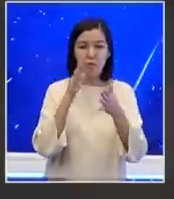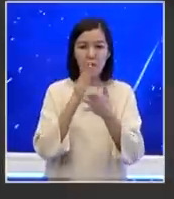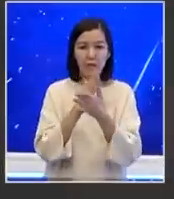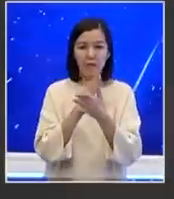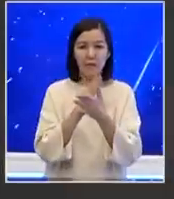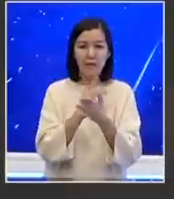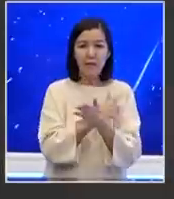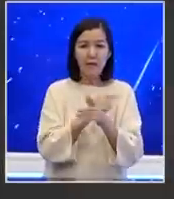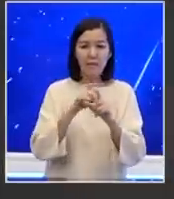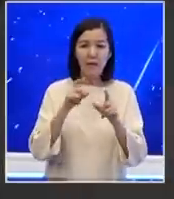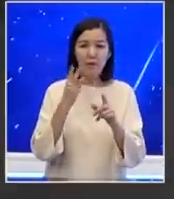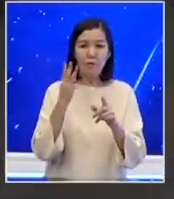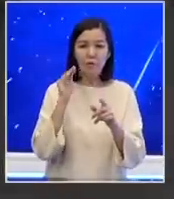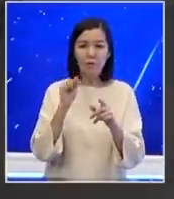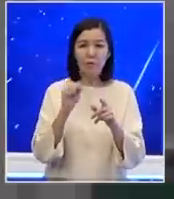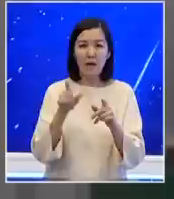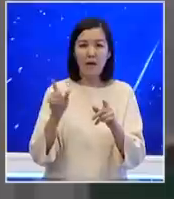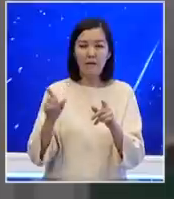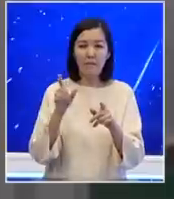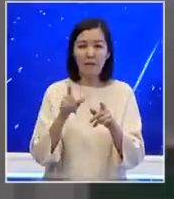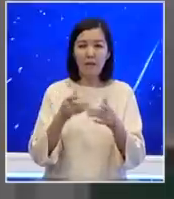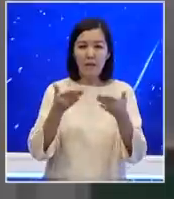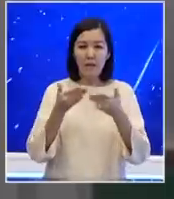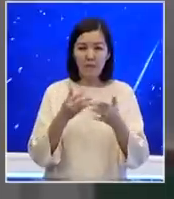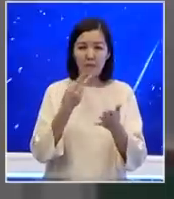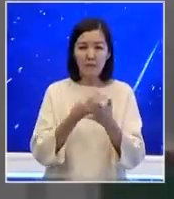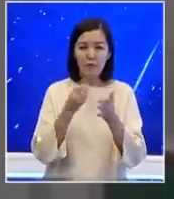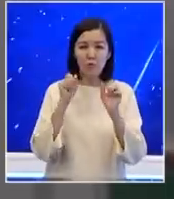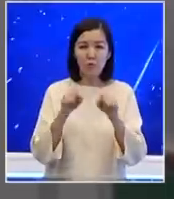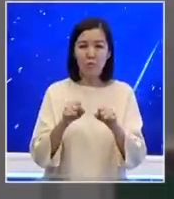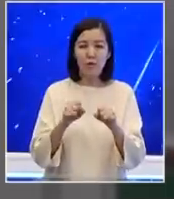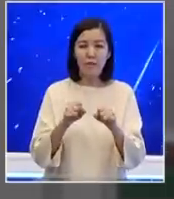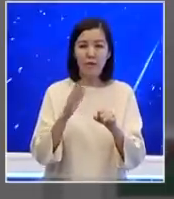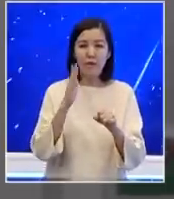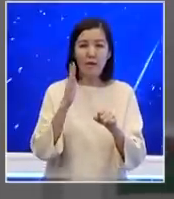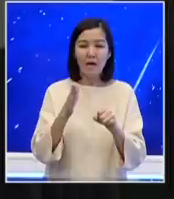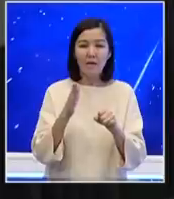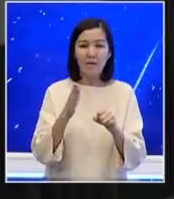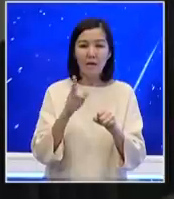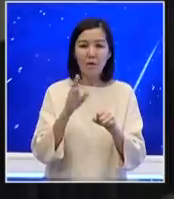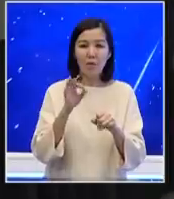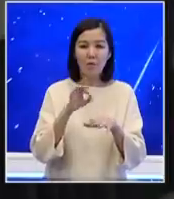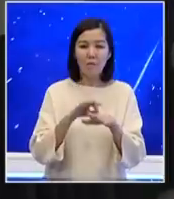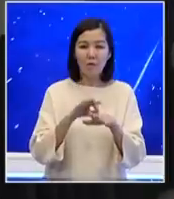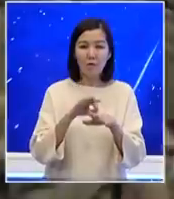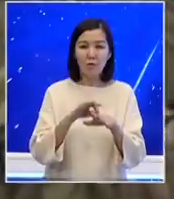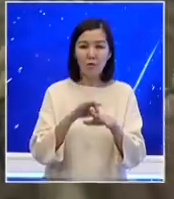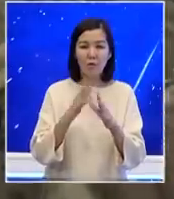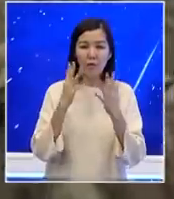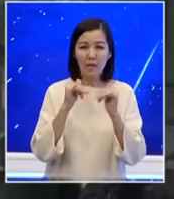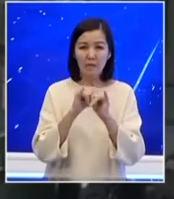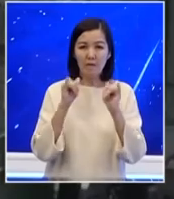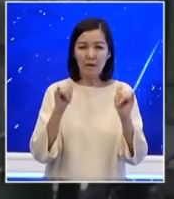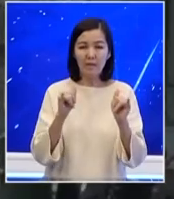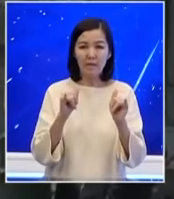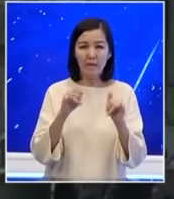жатыр. Емхана 3000 науқасты қабылдауға арналған. Қала билігі алдағы апталарда COVID-19-ды жұқтырғандардың саны артады деп отыр. Өйткені